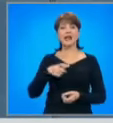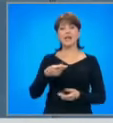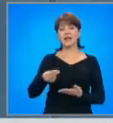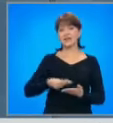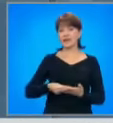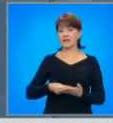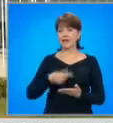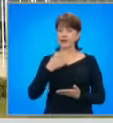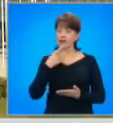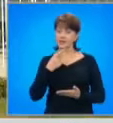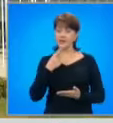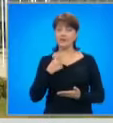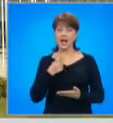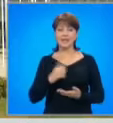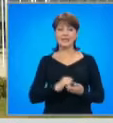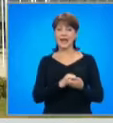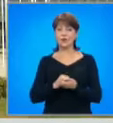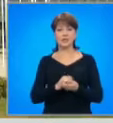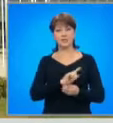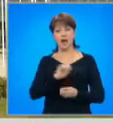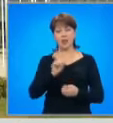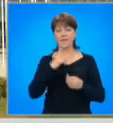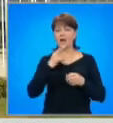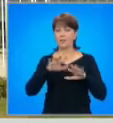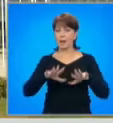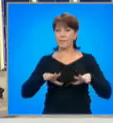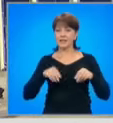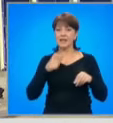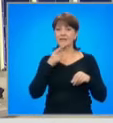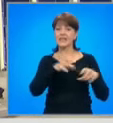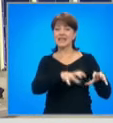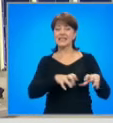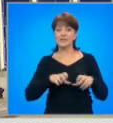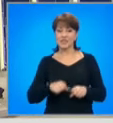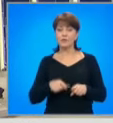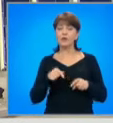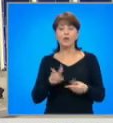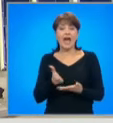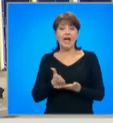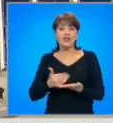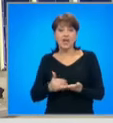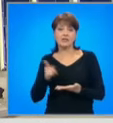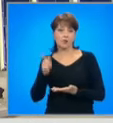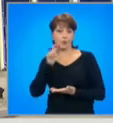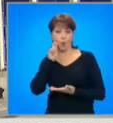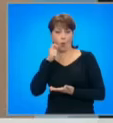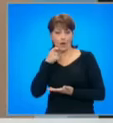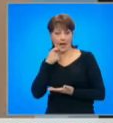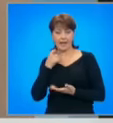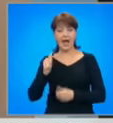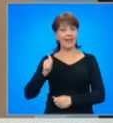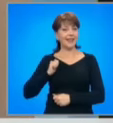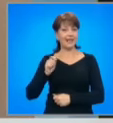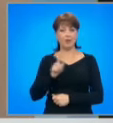съюзниците няма да признаят анексирането. Тези земи, включително Крим, са част от Украина, категоричен беше Йен Столтенберг. НАТО не е част